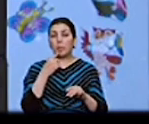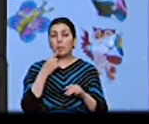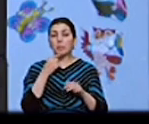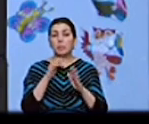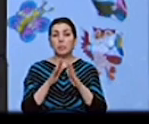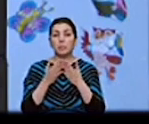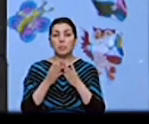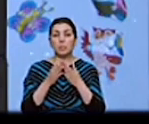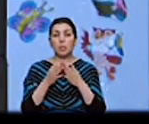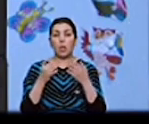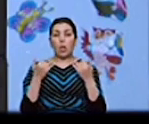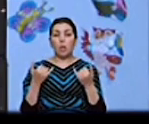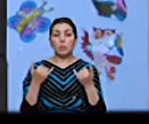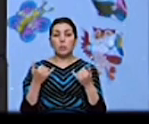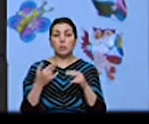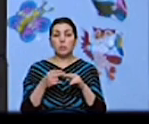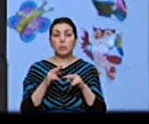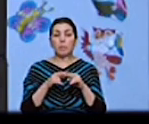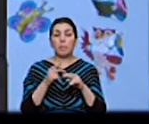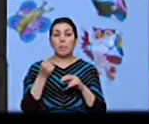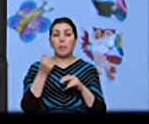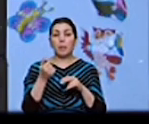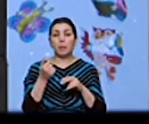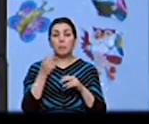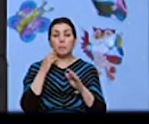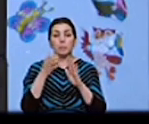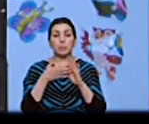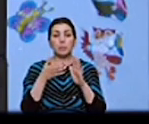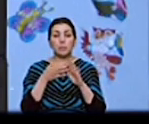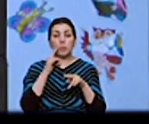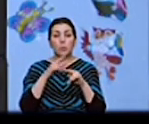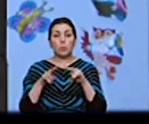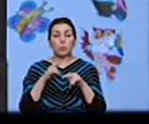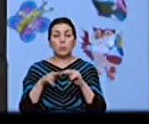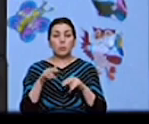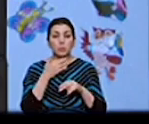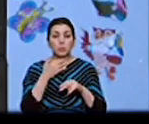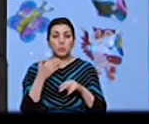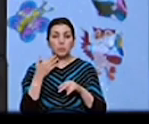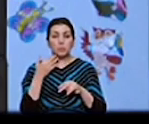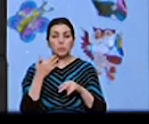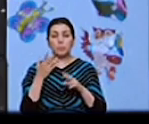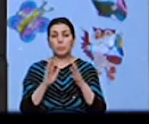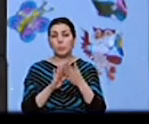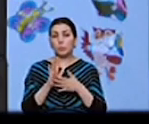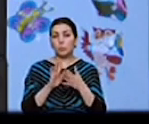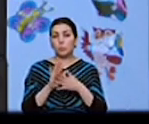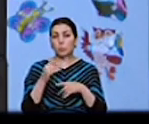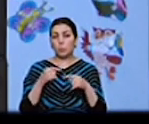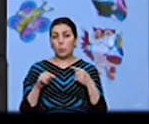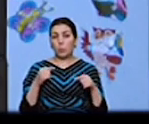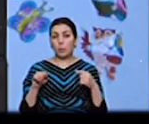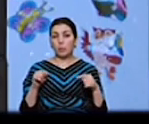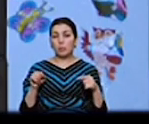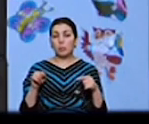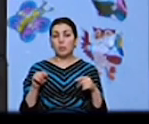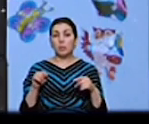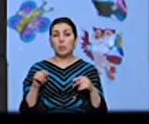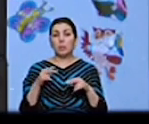Qizil kitobga hozirda kamyob yoki yo'q bo'lib ketayotgan o'simlik turlari,